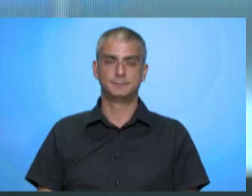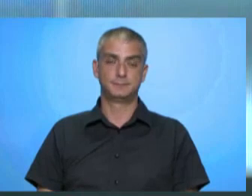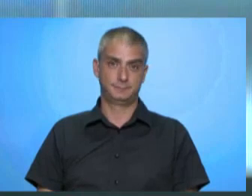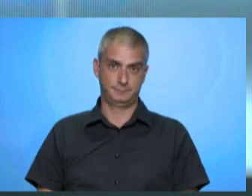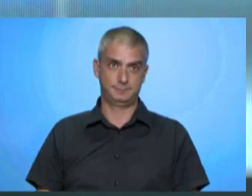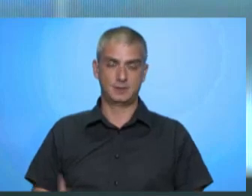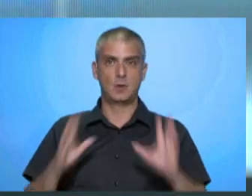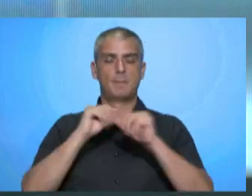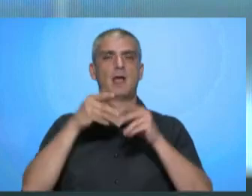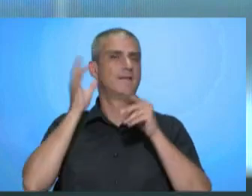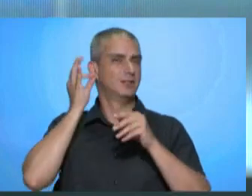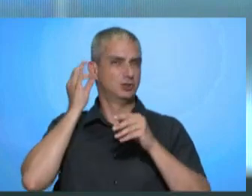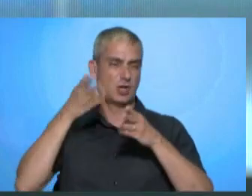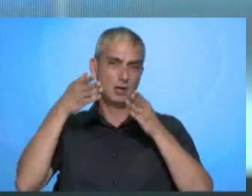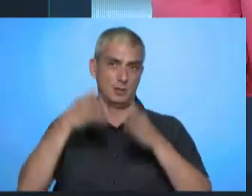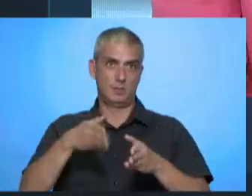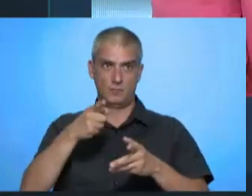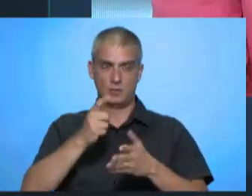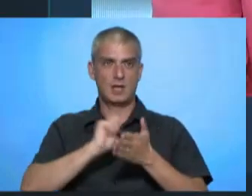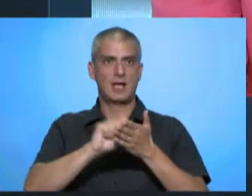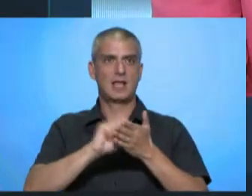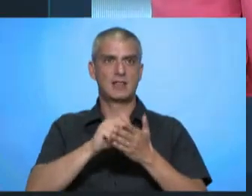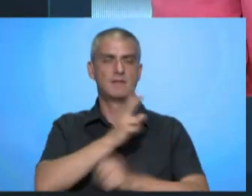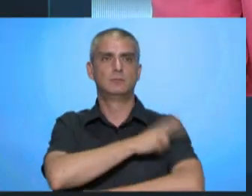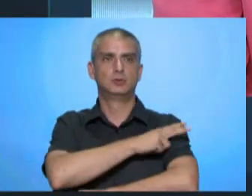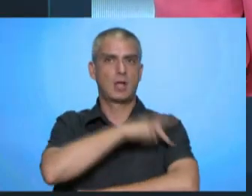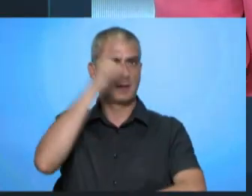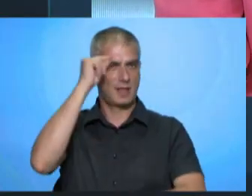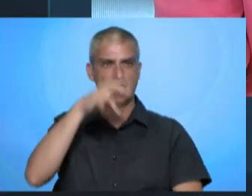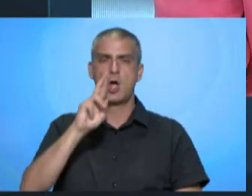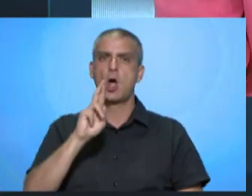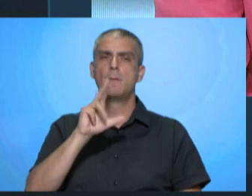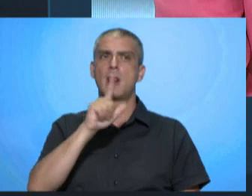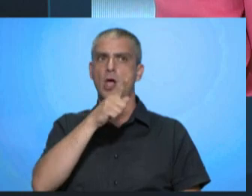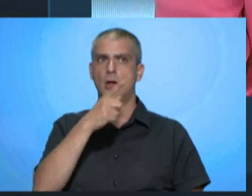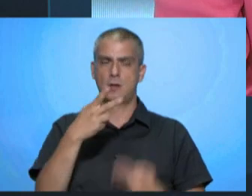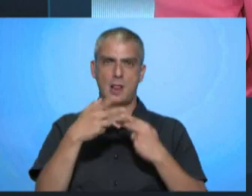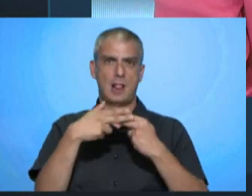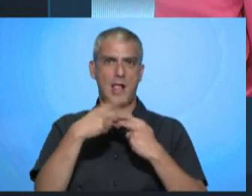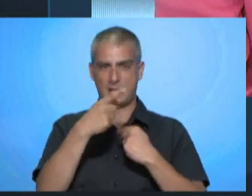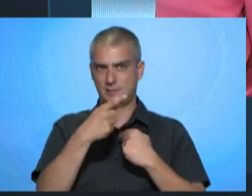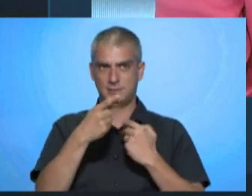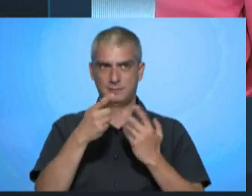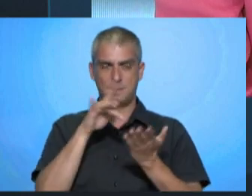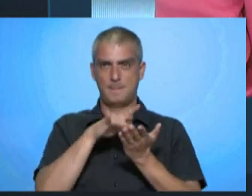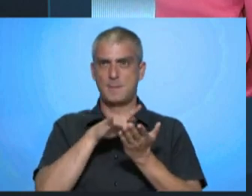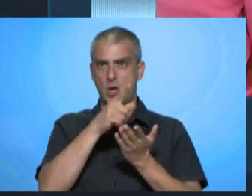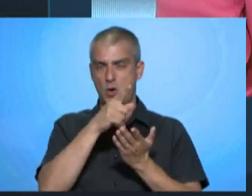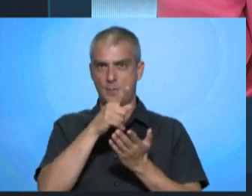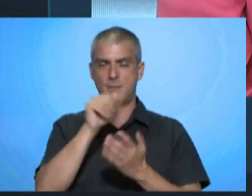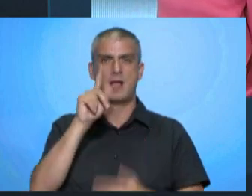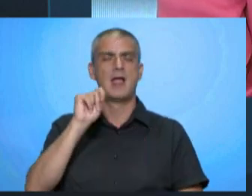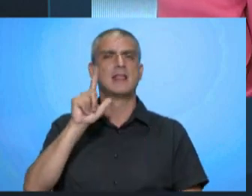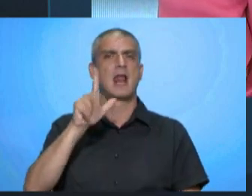וערב הובא למנוחות אופירה חיים, ואנחנו איתך כתבנו למשטרה בתל אביב, רום ליאור, שם סמוך למקום בתל